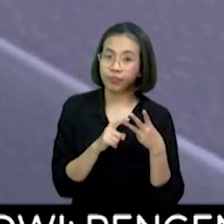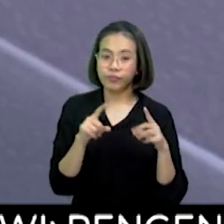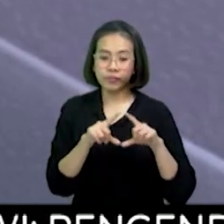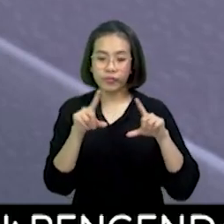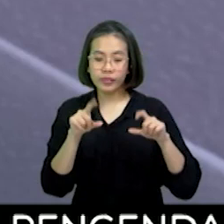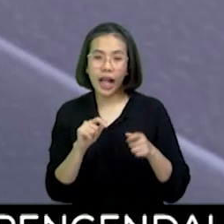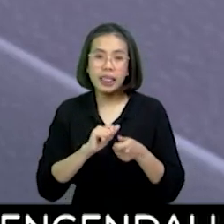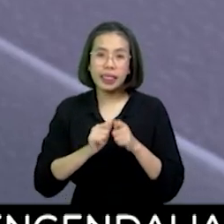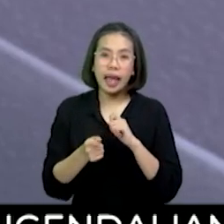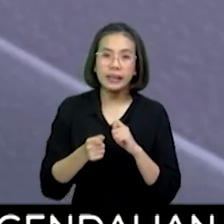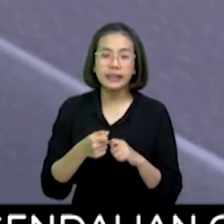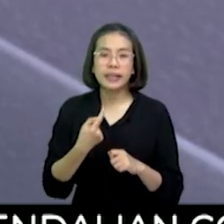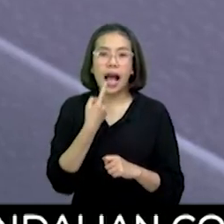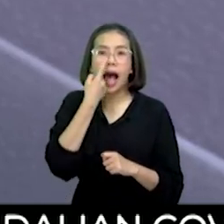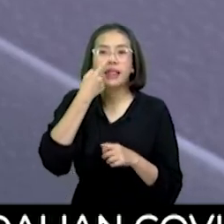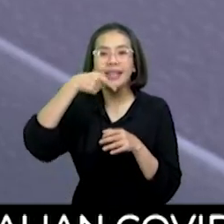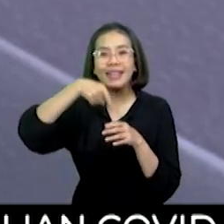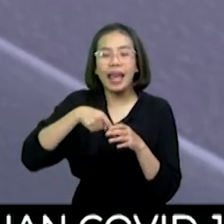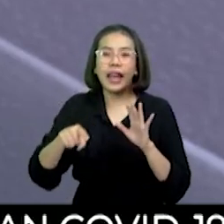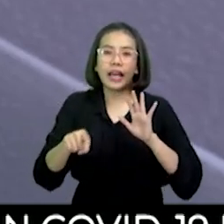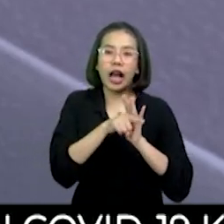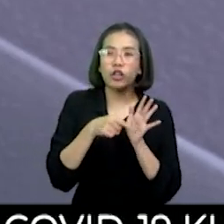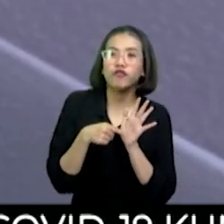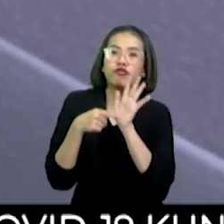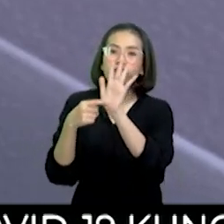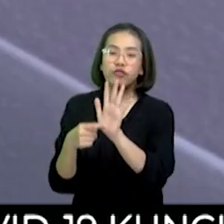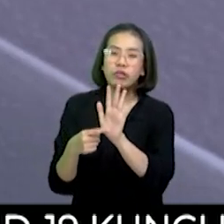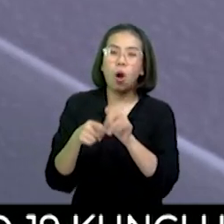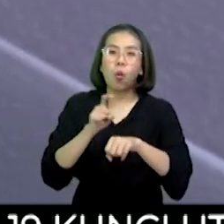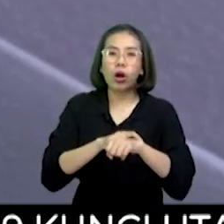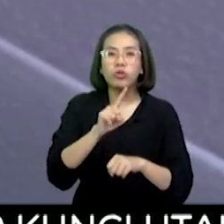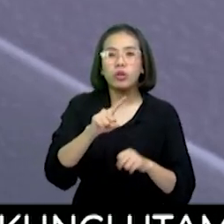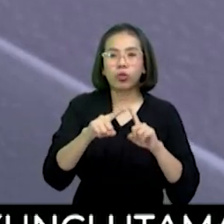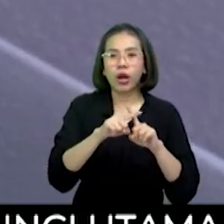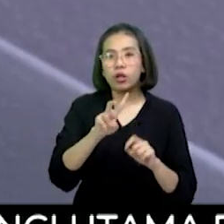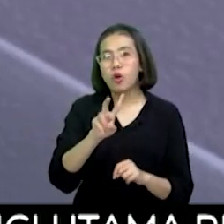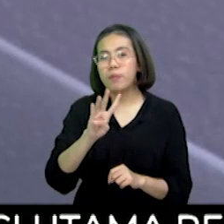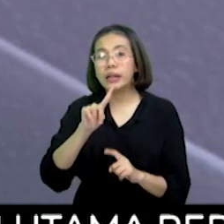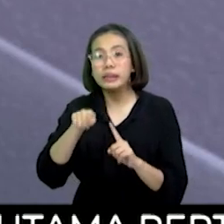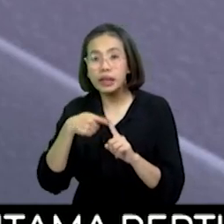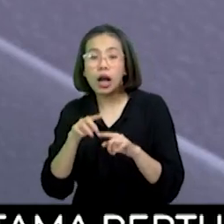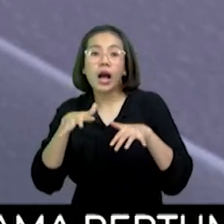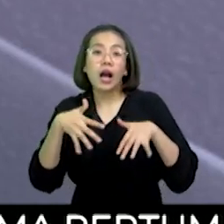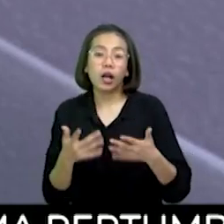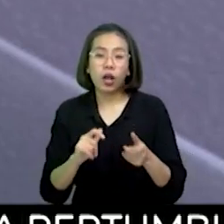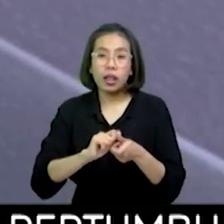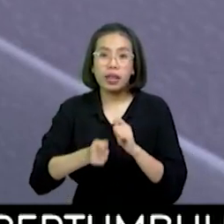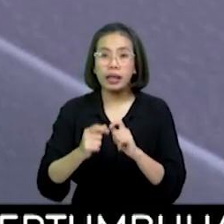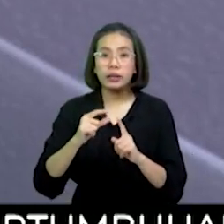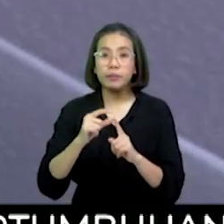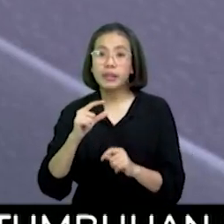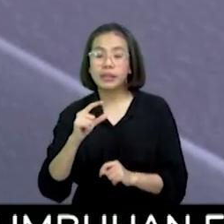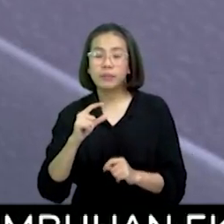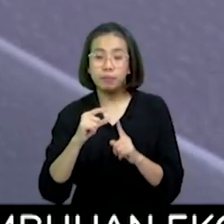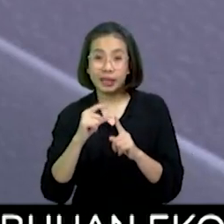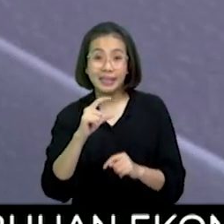hasil tes negatif antigen yang berlaku 1 kali 24 jam serta tes PCR yang berlaku 2 kali 24